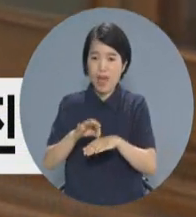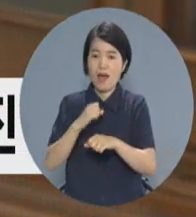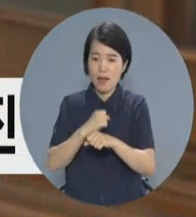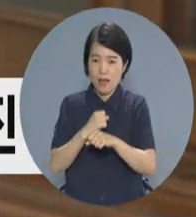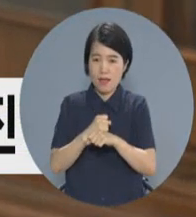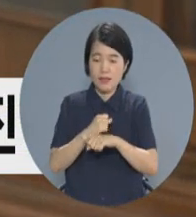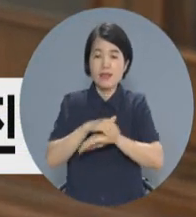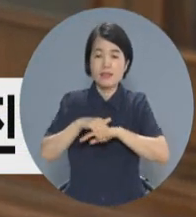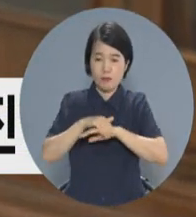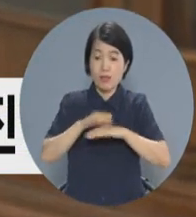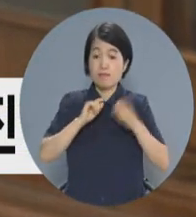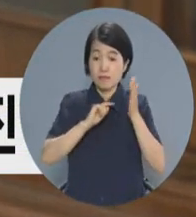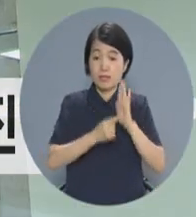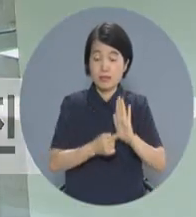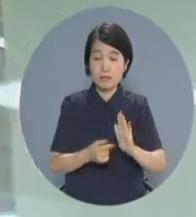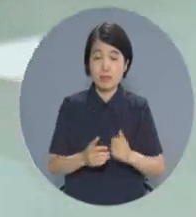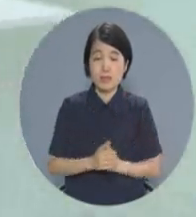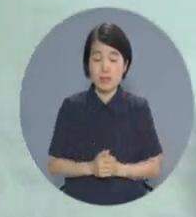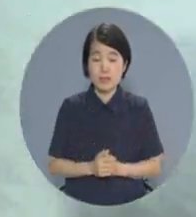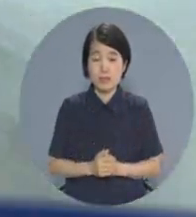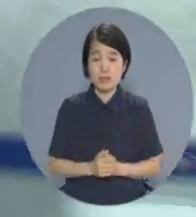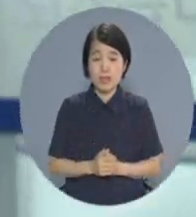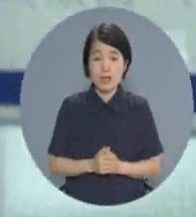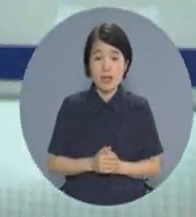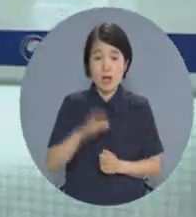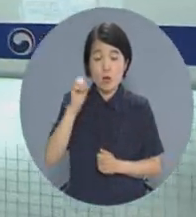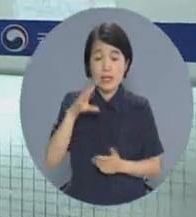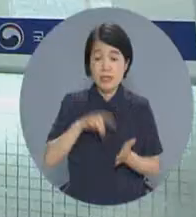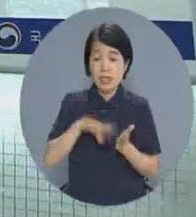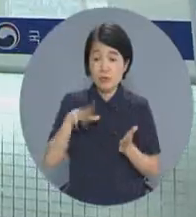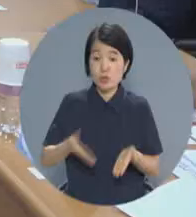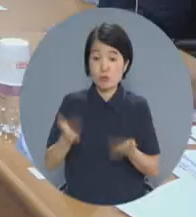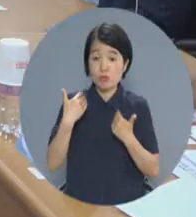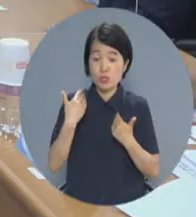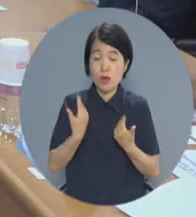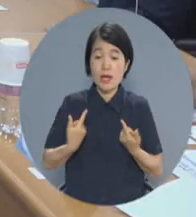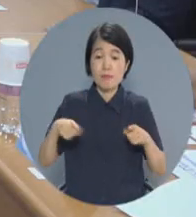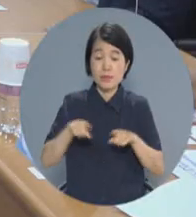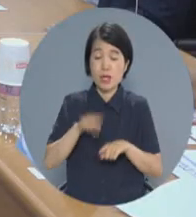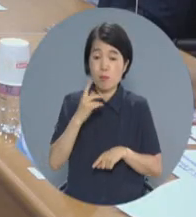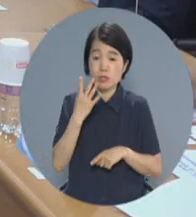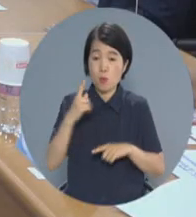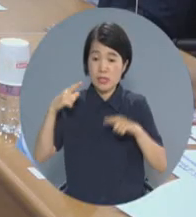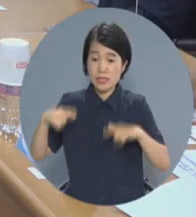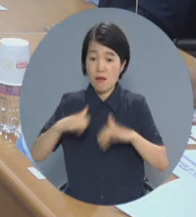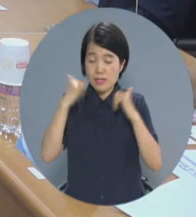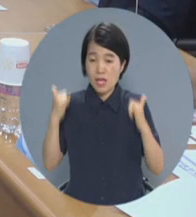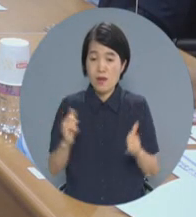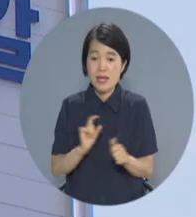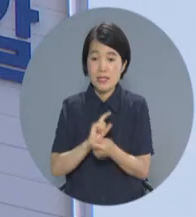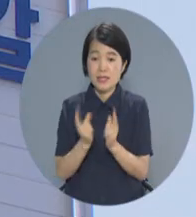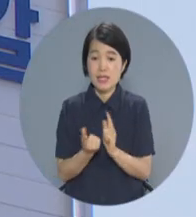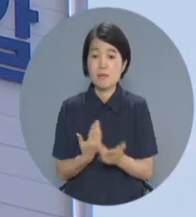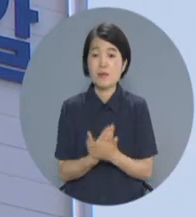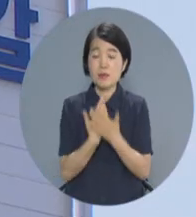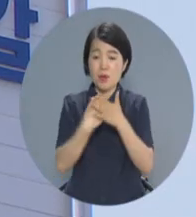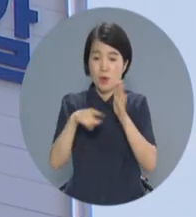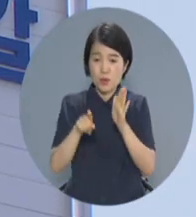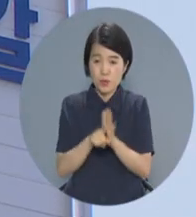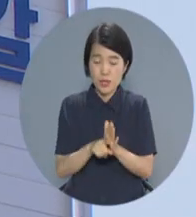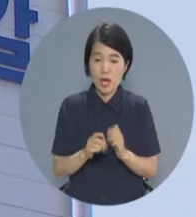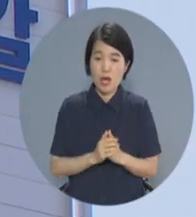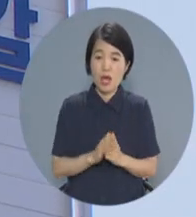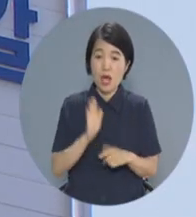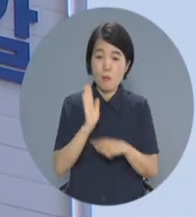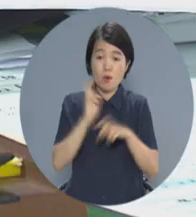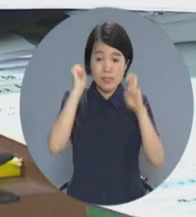갖겠다는 구상도 밝혔습니다. 광양세무서의 유치와 함께 포스코와 지역사회 간 상생협력을 위한 포스코케미칼 본사